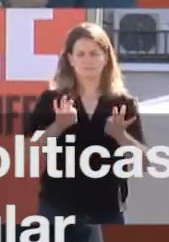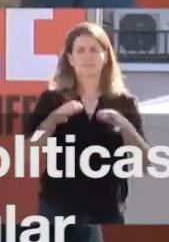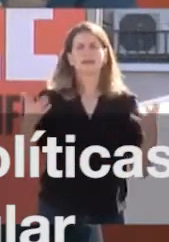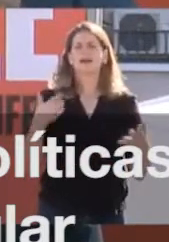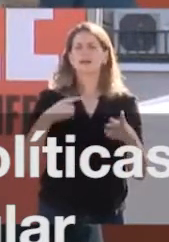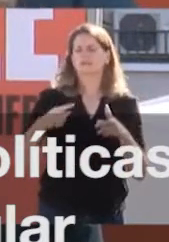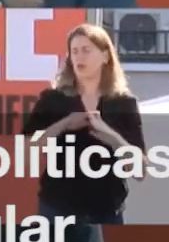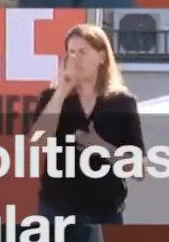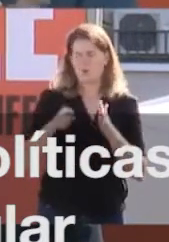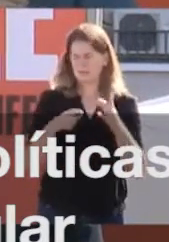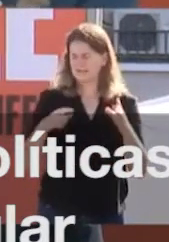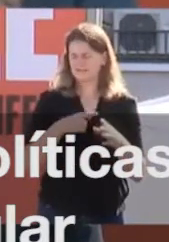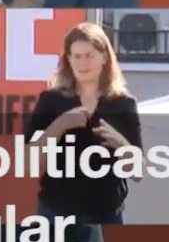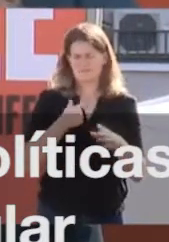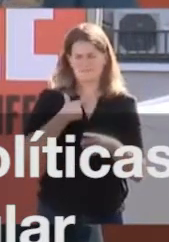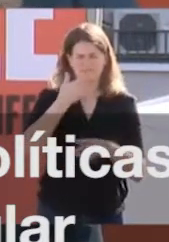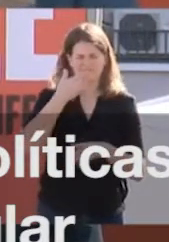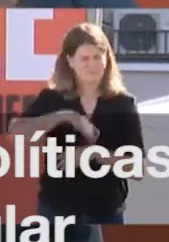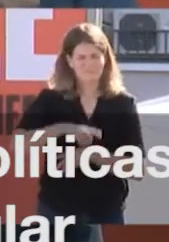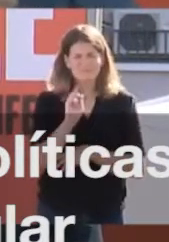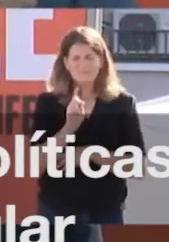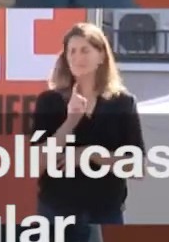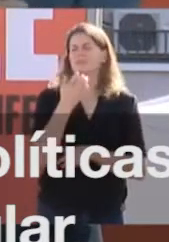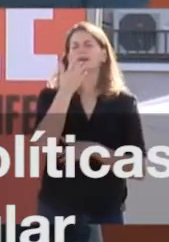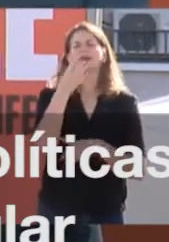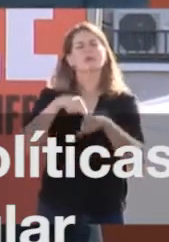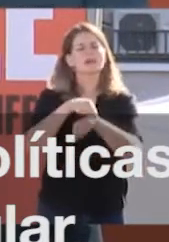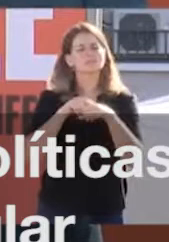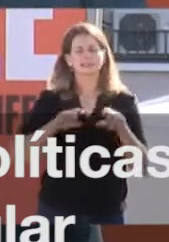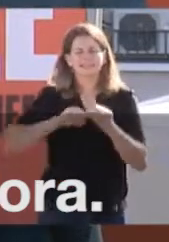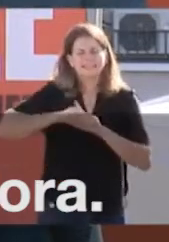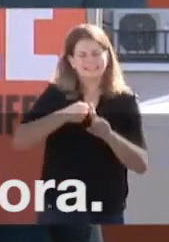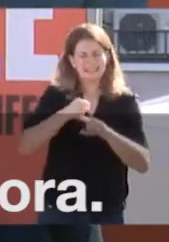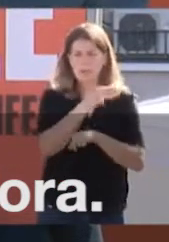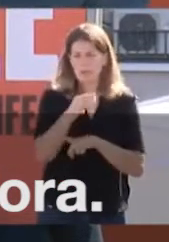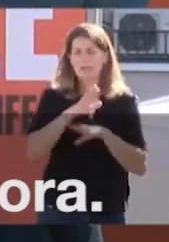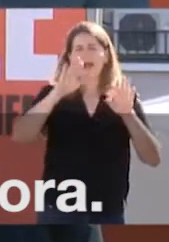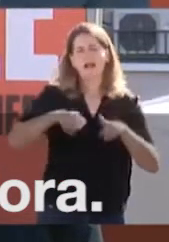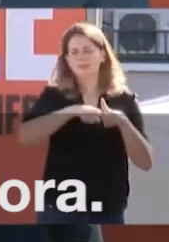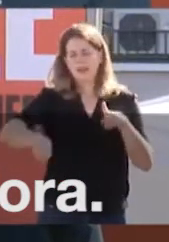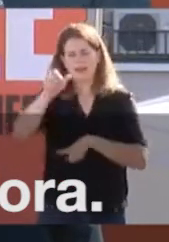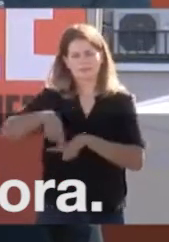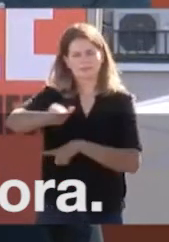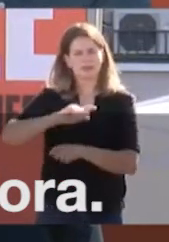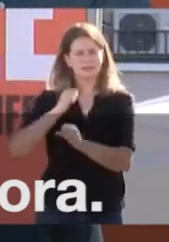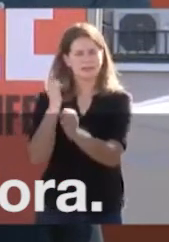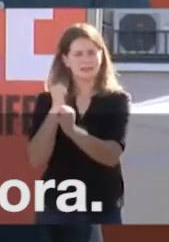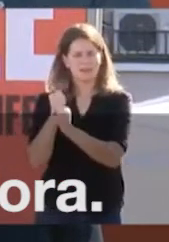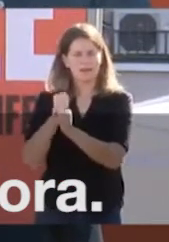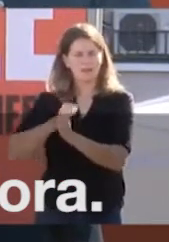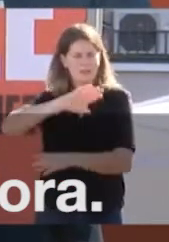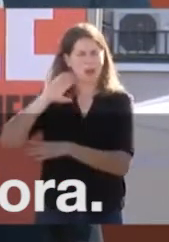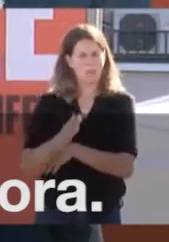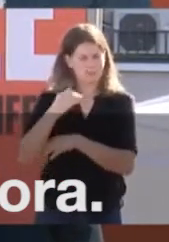és totalment injust que per unes polítiques repressives del Partit Popular fem pagar a la gent treballadora. És